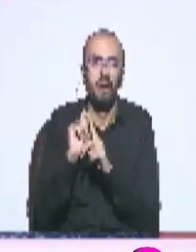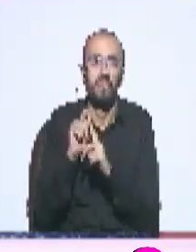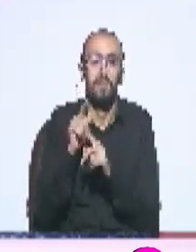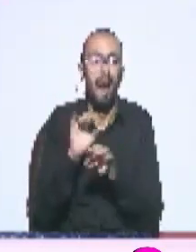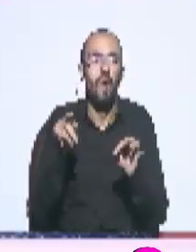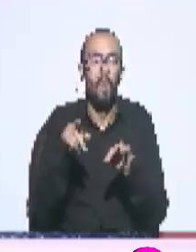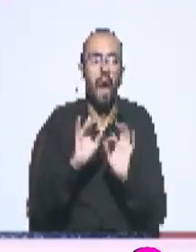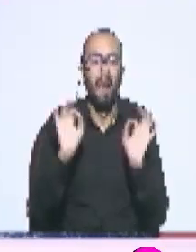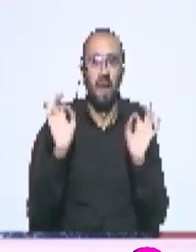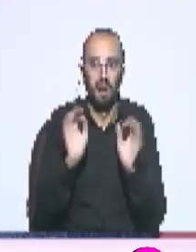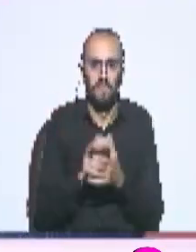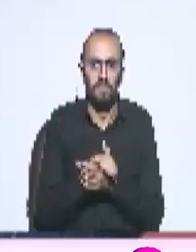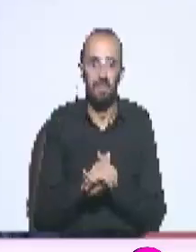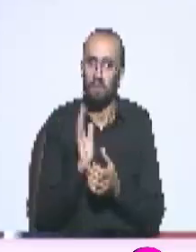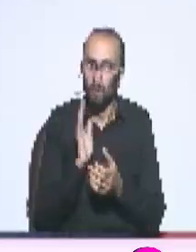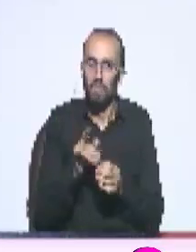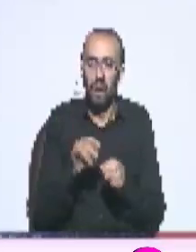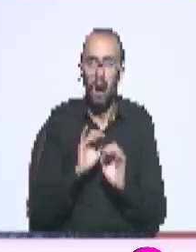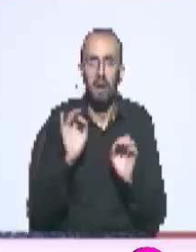بيبقى الحل ام ساعات بيبطل يتغطي اه